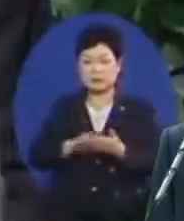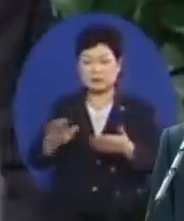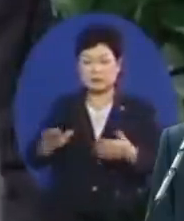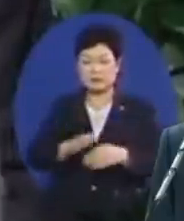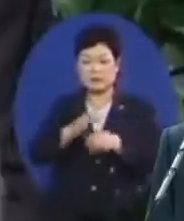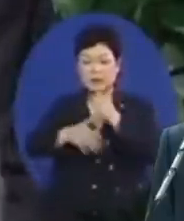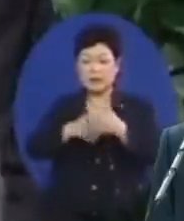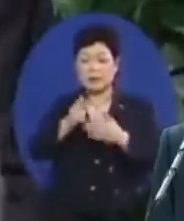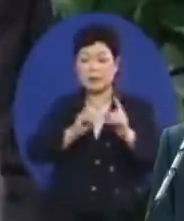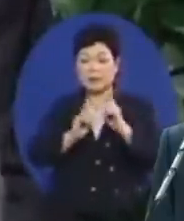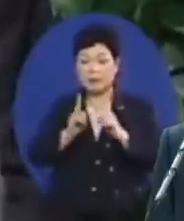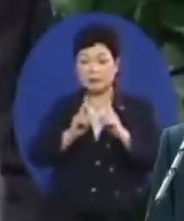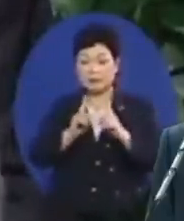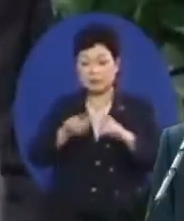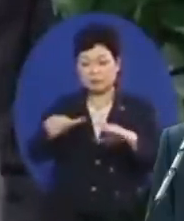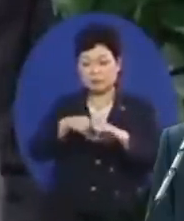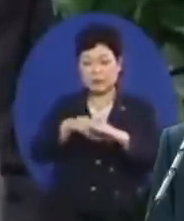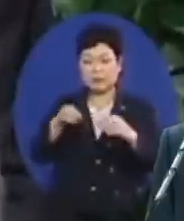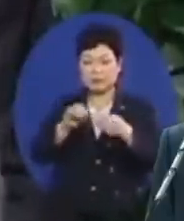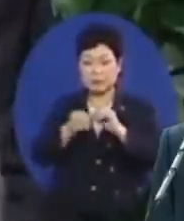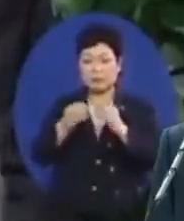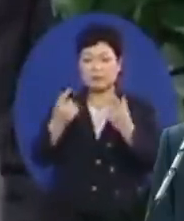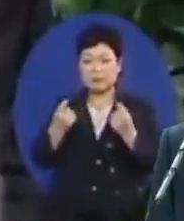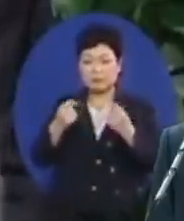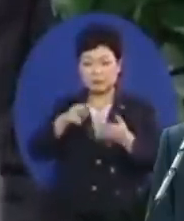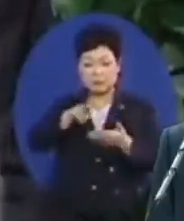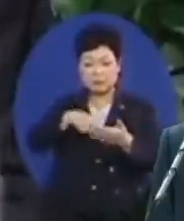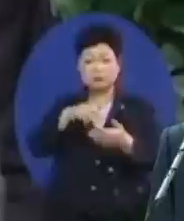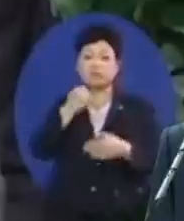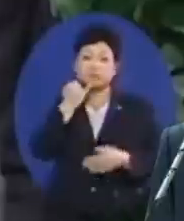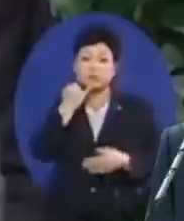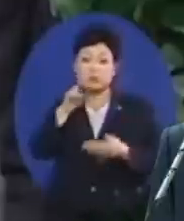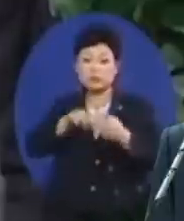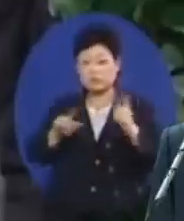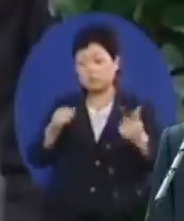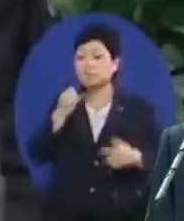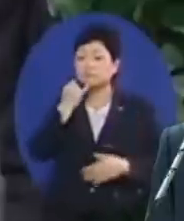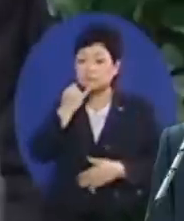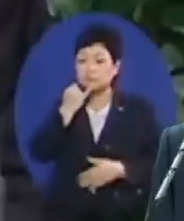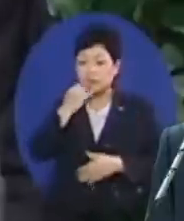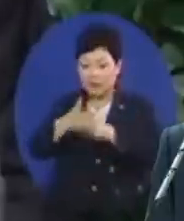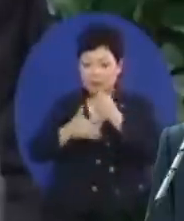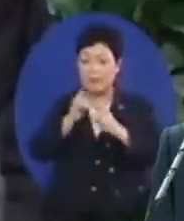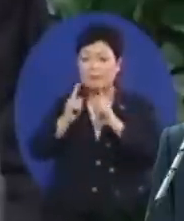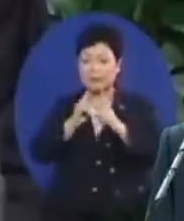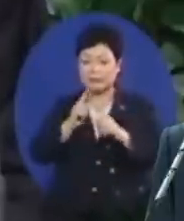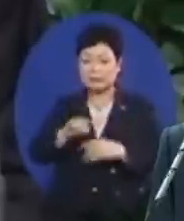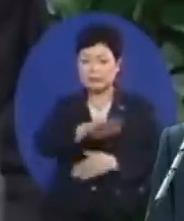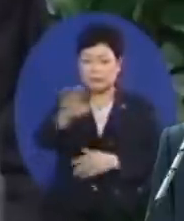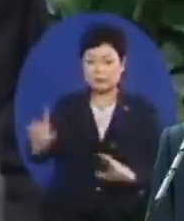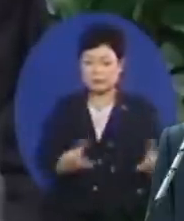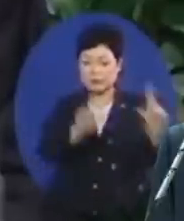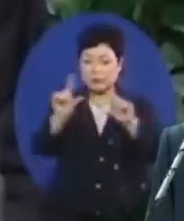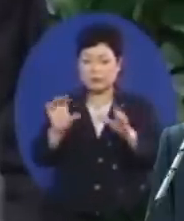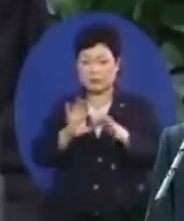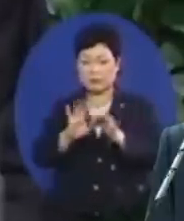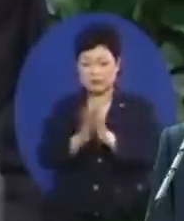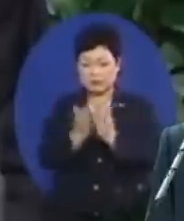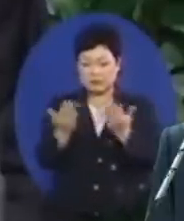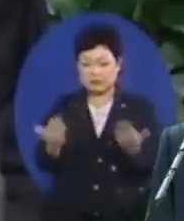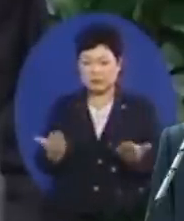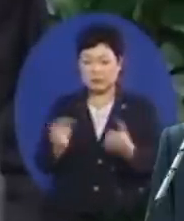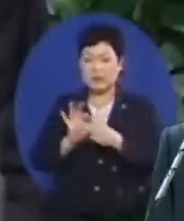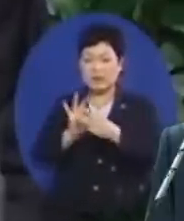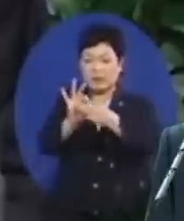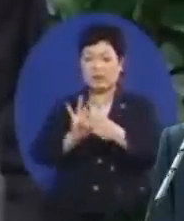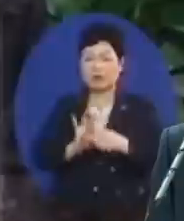뭐 하나님의 말씀이 문학작품인 것 같으면 읽어도 좋고 안 읽어도 좋지요. 하나님의 말씀은 우리의 삶에 직접적으로